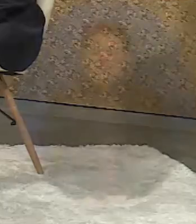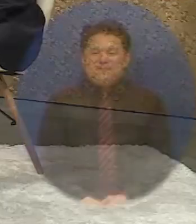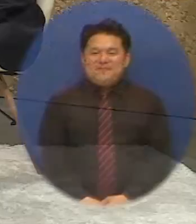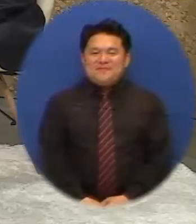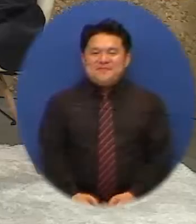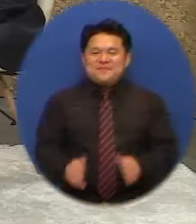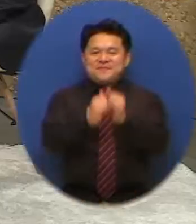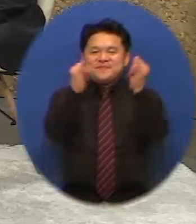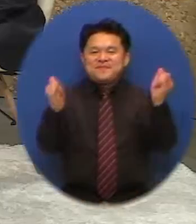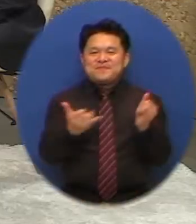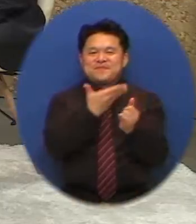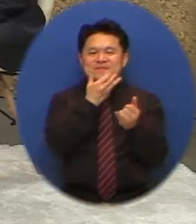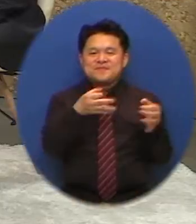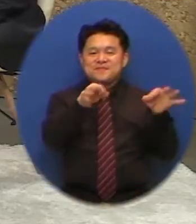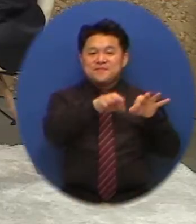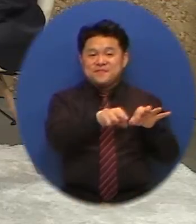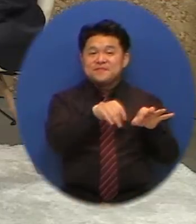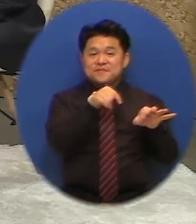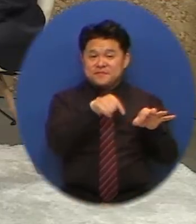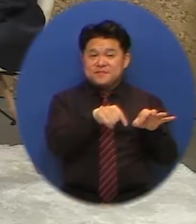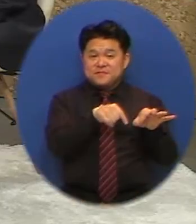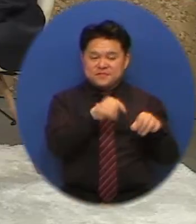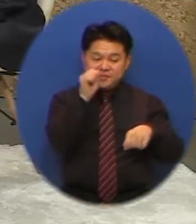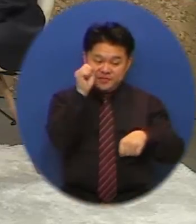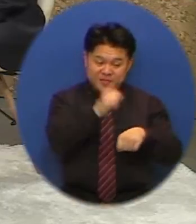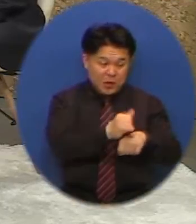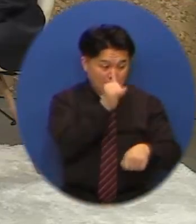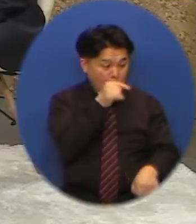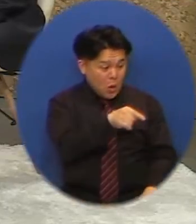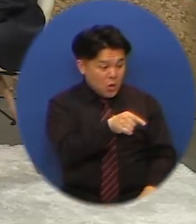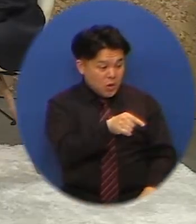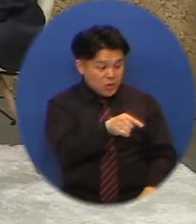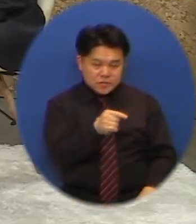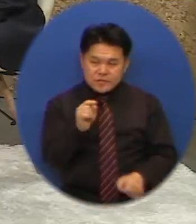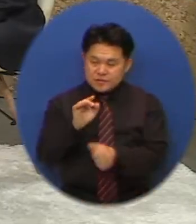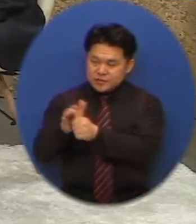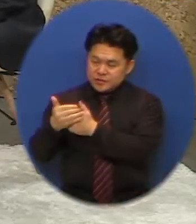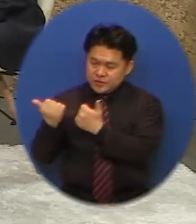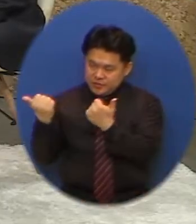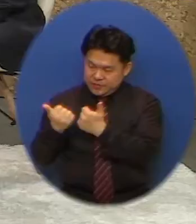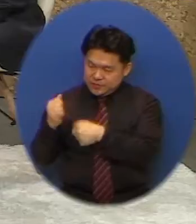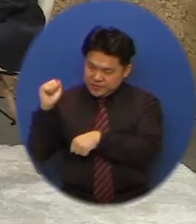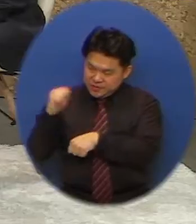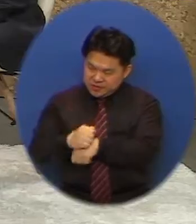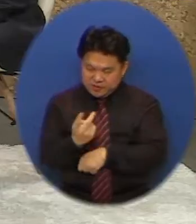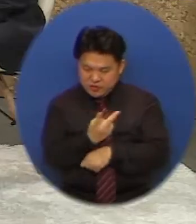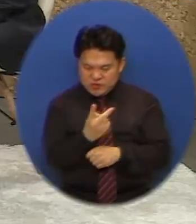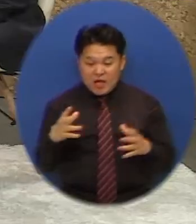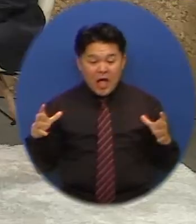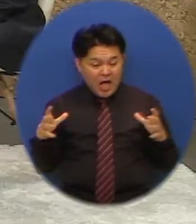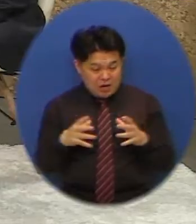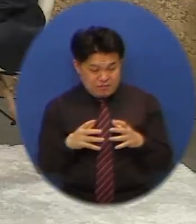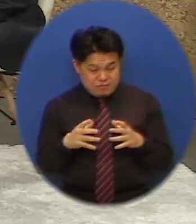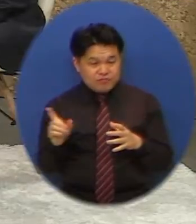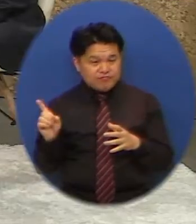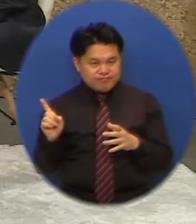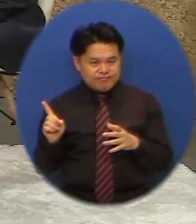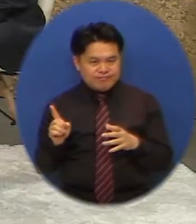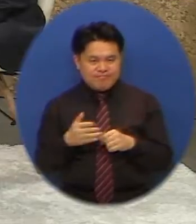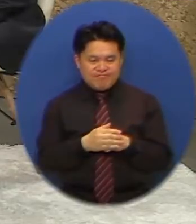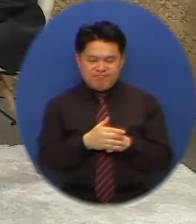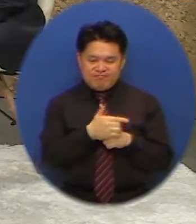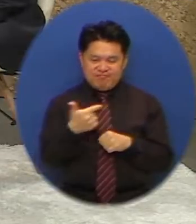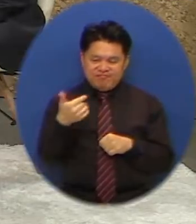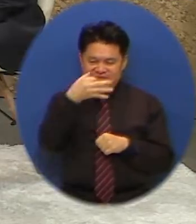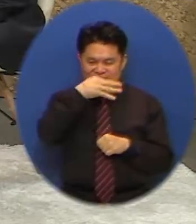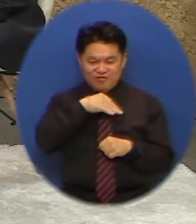공동 모금에 또 나름의 그 장기가 있으니까 예, 협의화의 예. 장기를 서로 하다 예, 보면 예, 네, 굉장히 큰